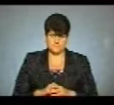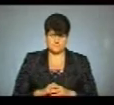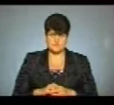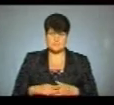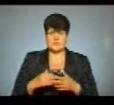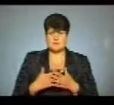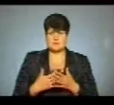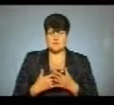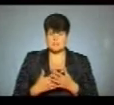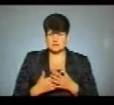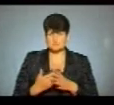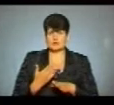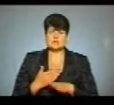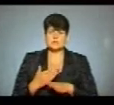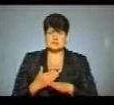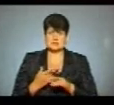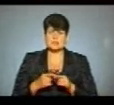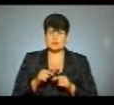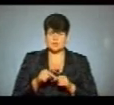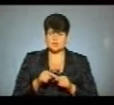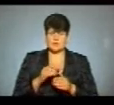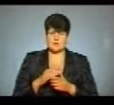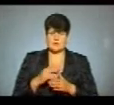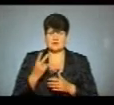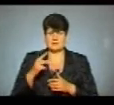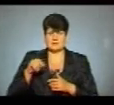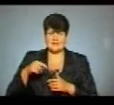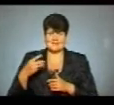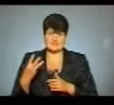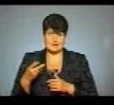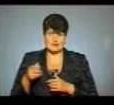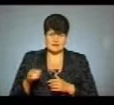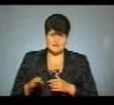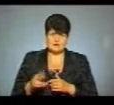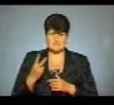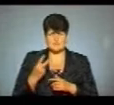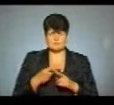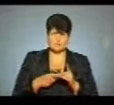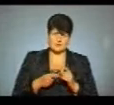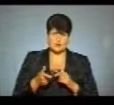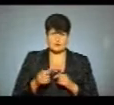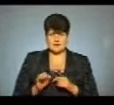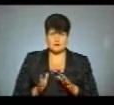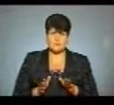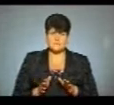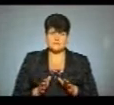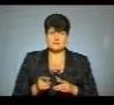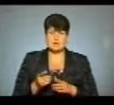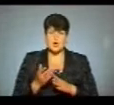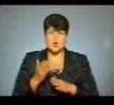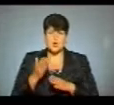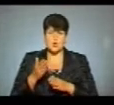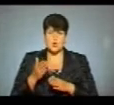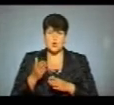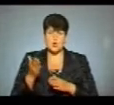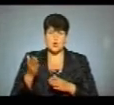Приблизно десь частинка цього має 2,3 гектари, це десь має 2,5 гектари. Вона розділена